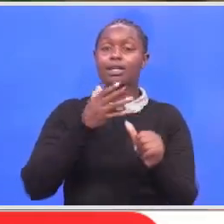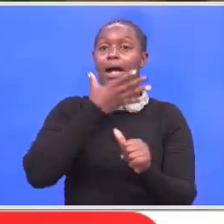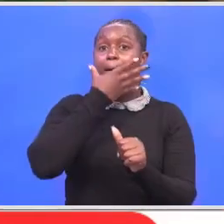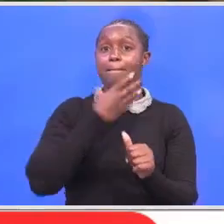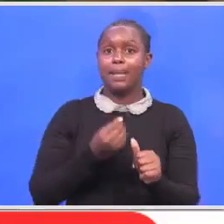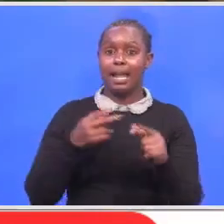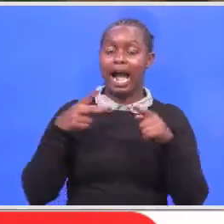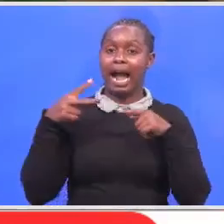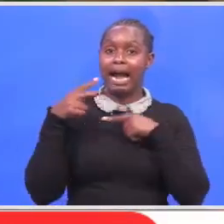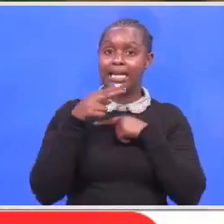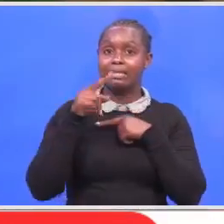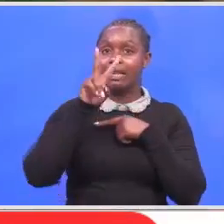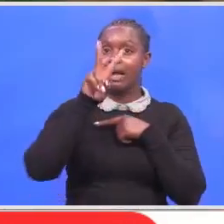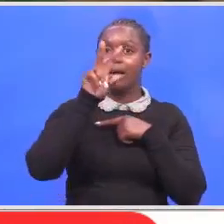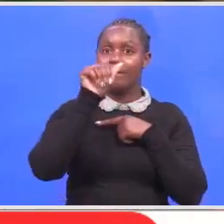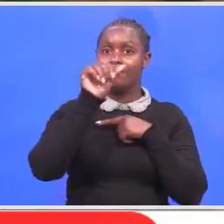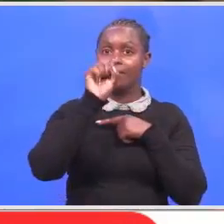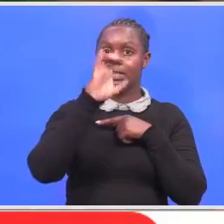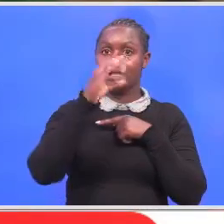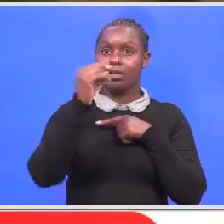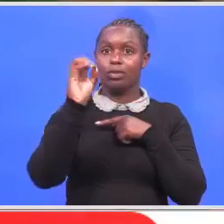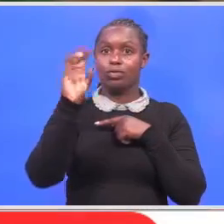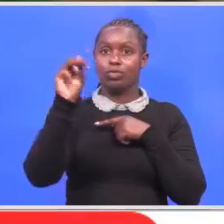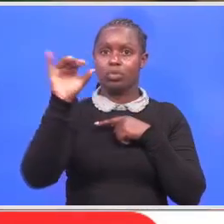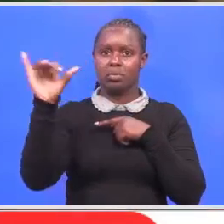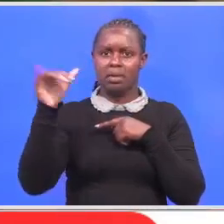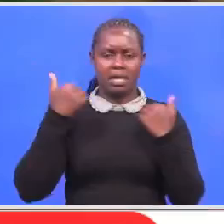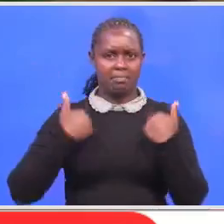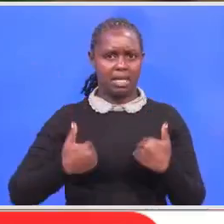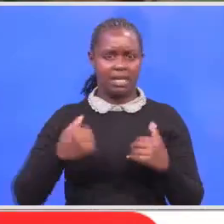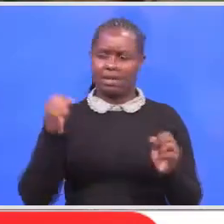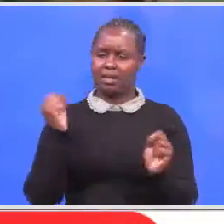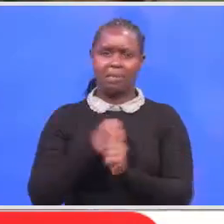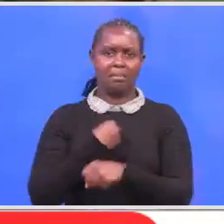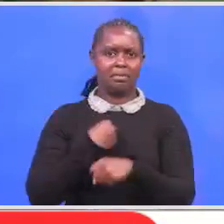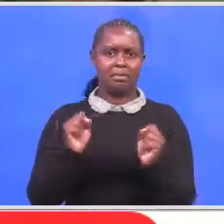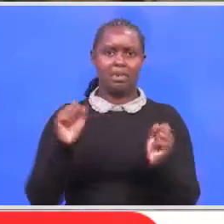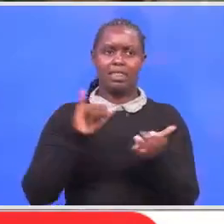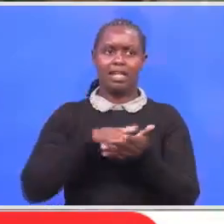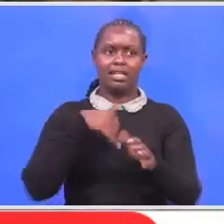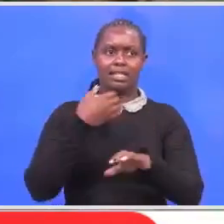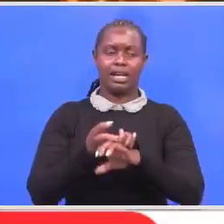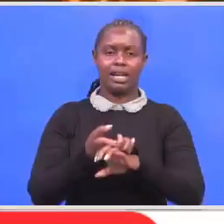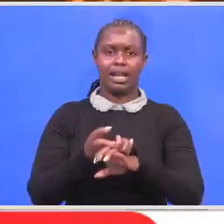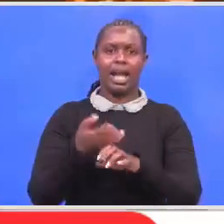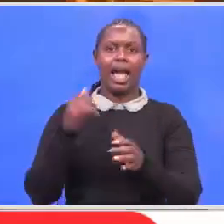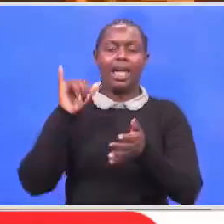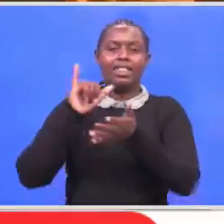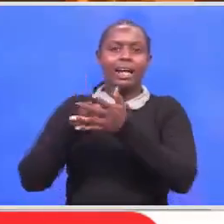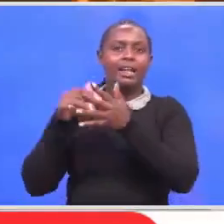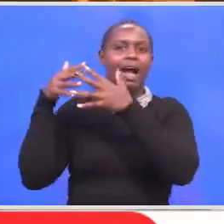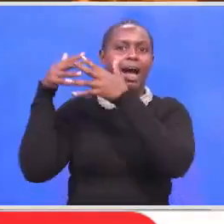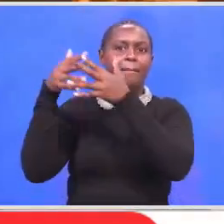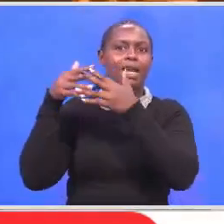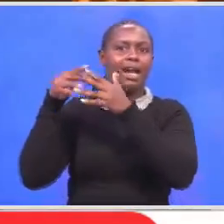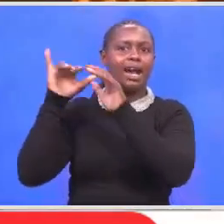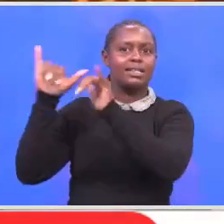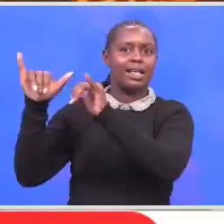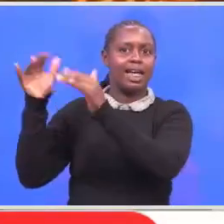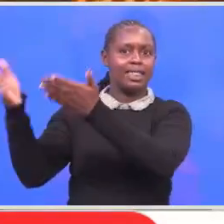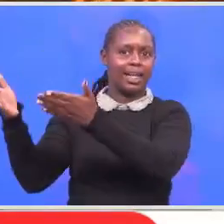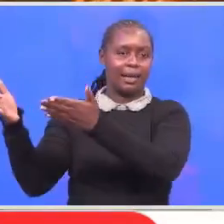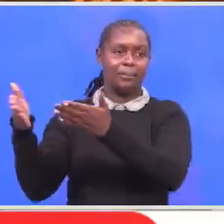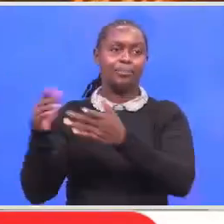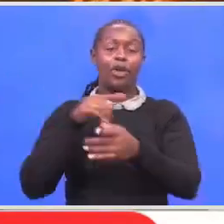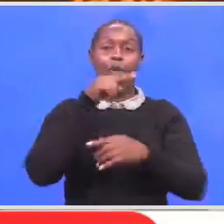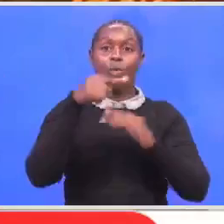mizizi, hiyo ni zizi, hatuwezi fanya hiyo. Wanaume, hiyo ni ngumu kwa mwanaume. Mambo ya uzunguni baki uzunguni. Akizungumza katika hafla ya